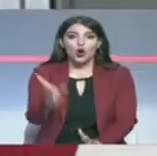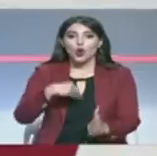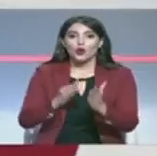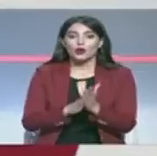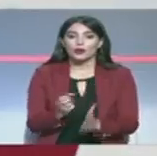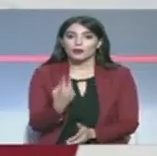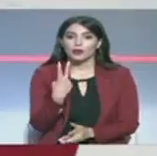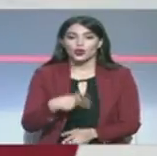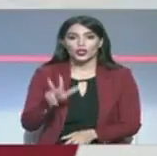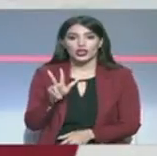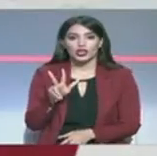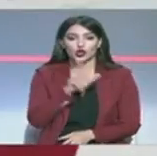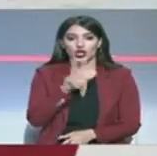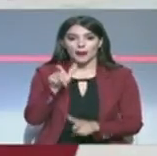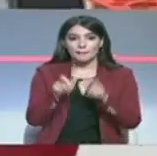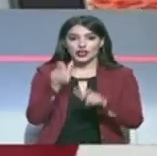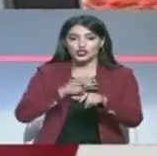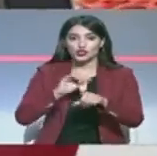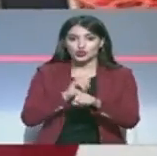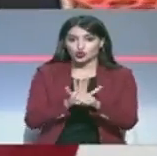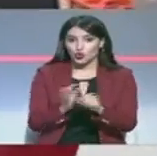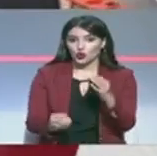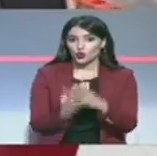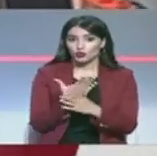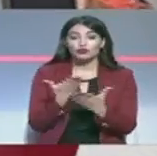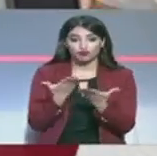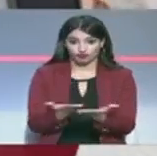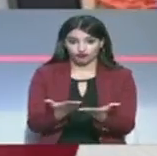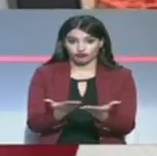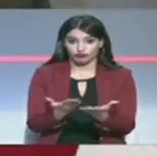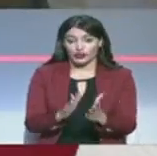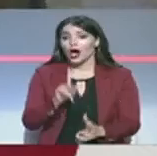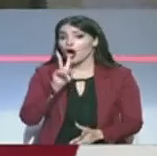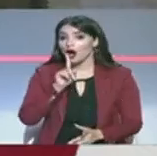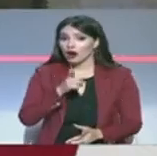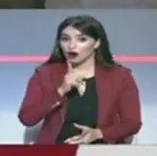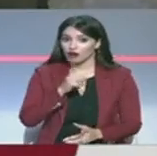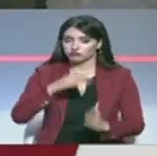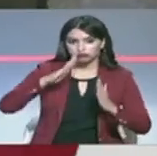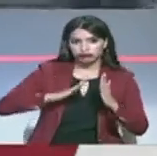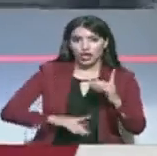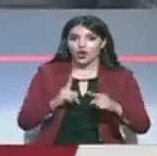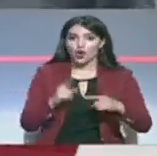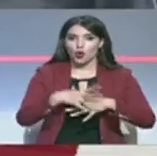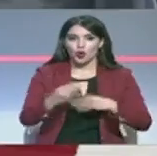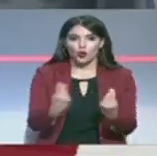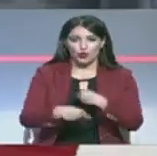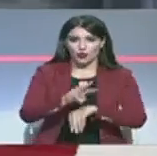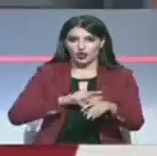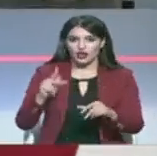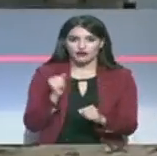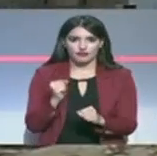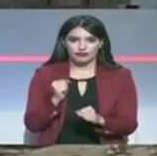وتسجيل 233 حالة إصابة جديدة بفيروس كورونا، وقرار بالتخفيف من حظر التجول